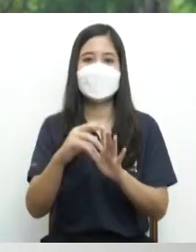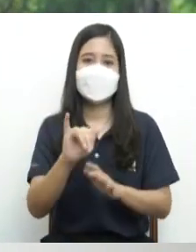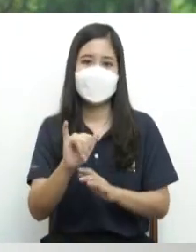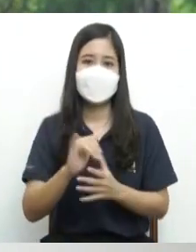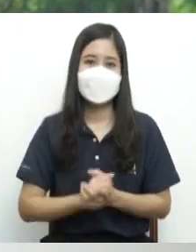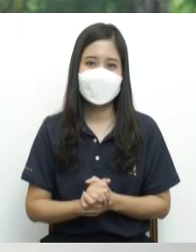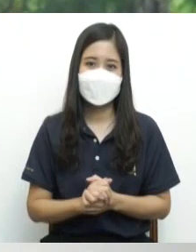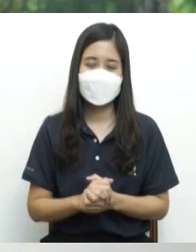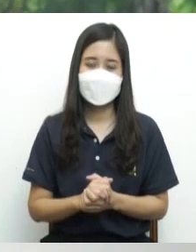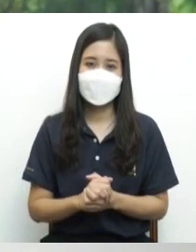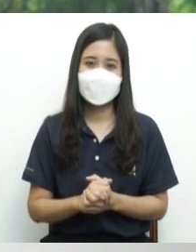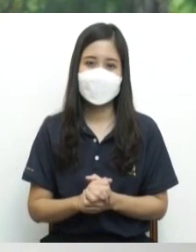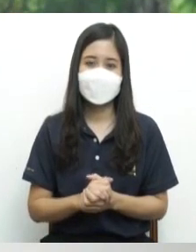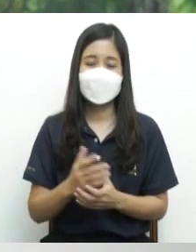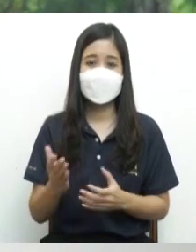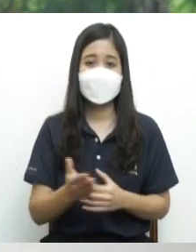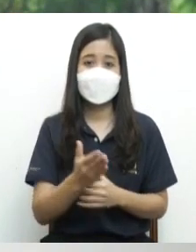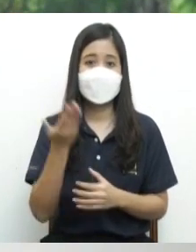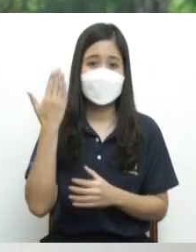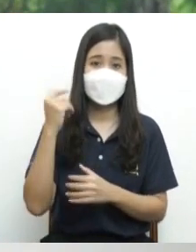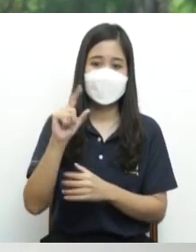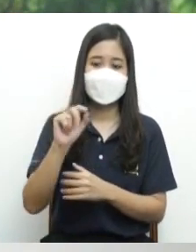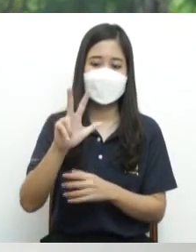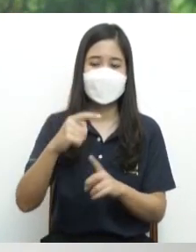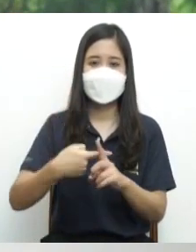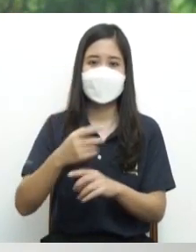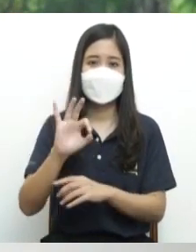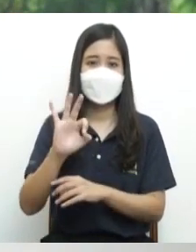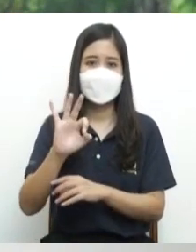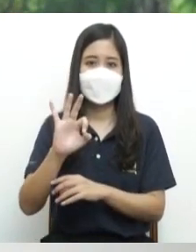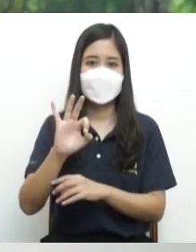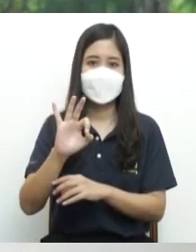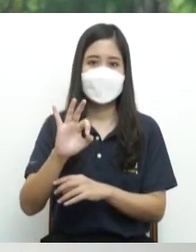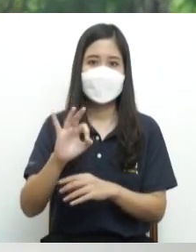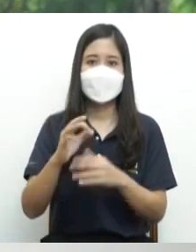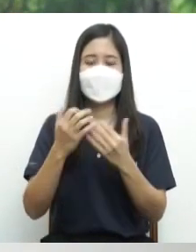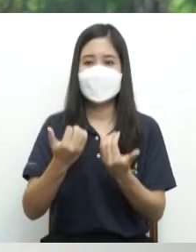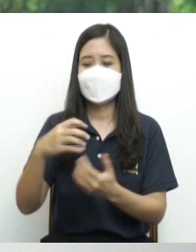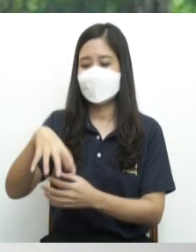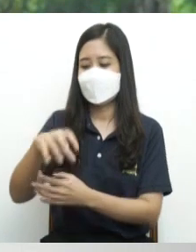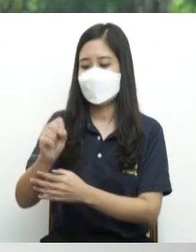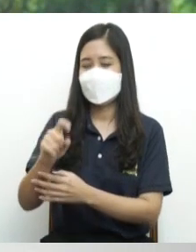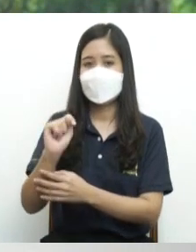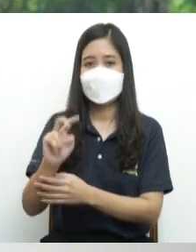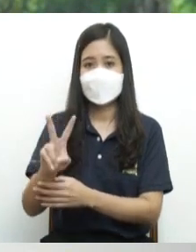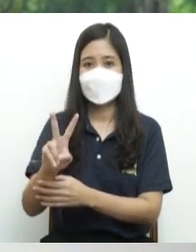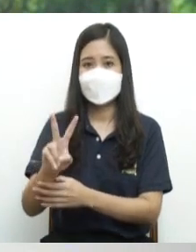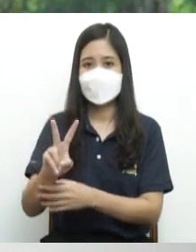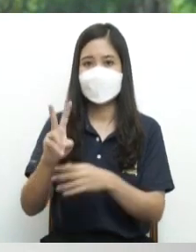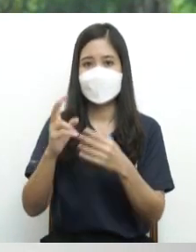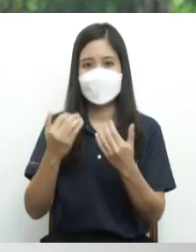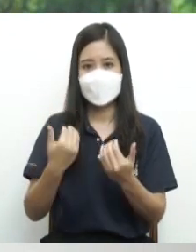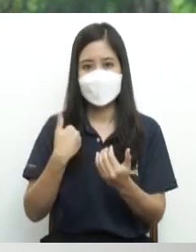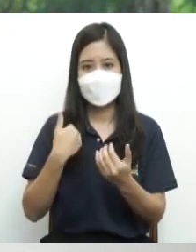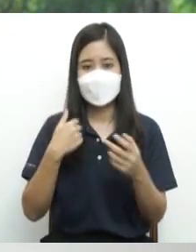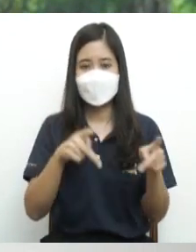ค่ะท่านผู้ชมทุกท่านคะเมื่อวันที่23กันยายนที่ผ่านมาค่ะในส่วนของสำนักงานคณะกรรมการการศึกษาขั้นพื้นฐานนะคะเราได้จัดพิธีมุทิต